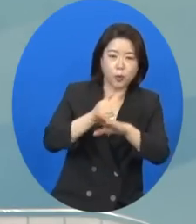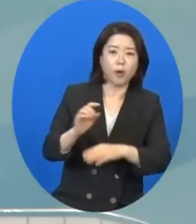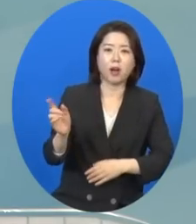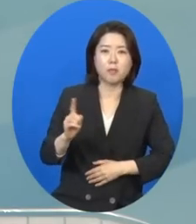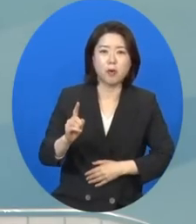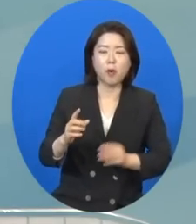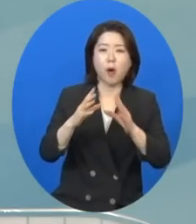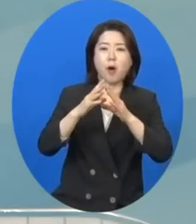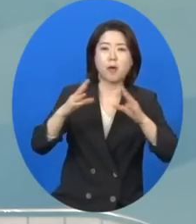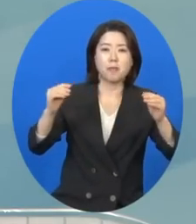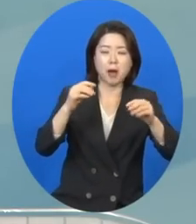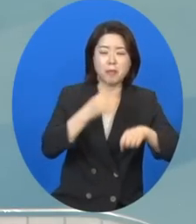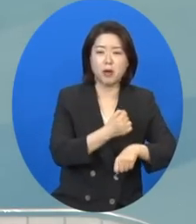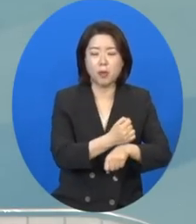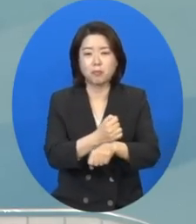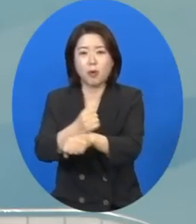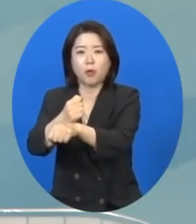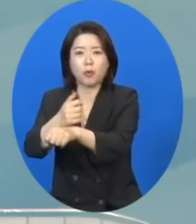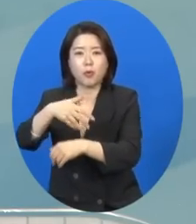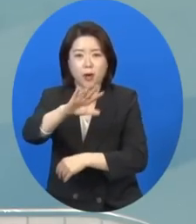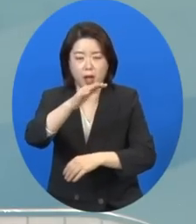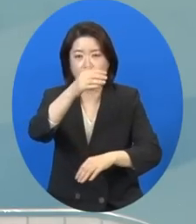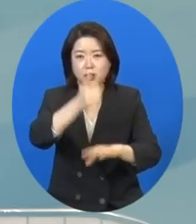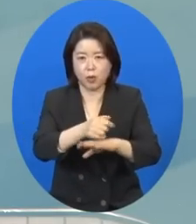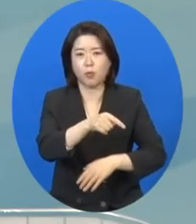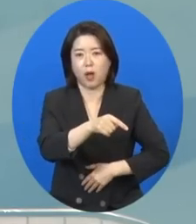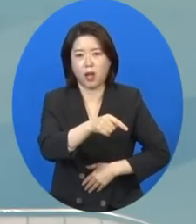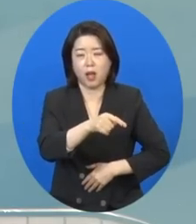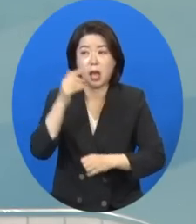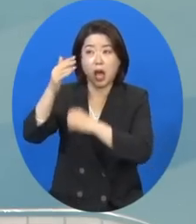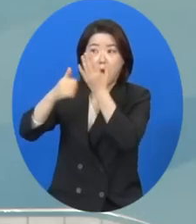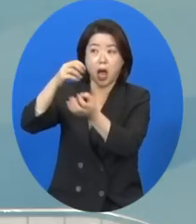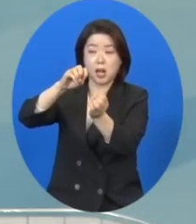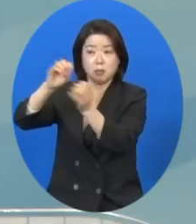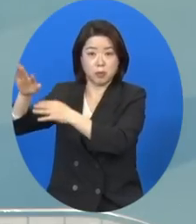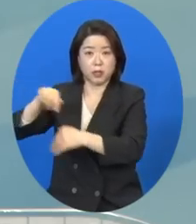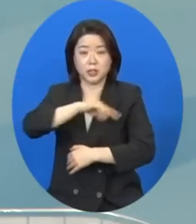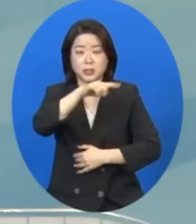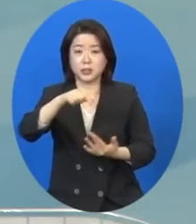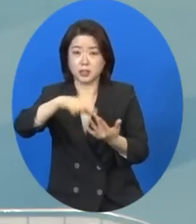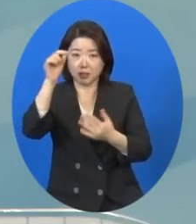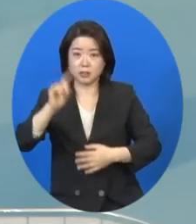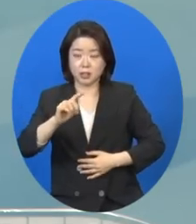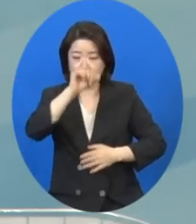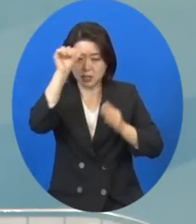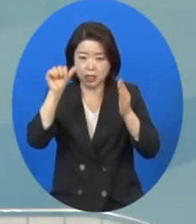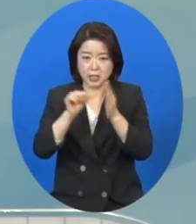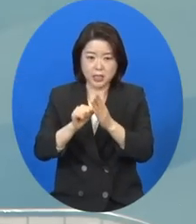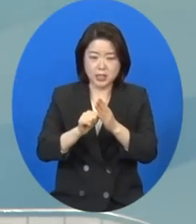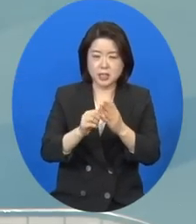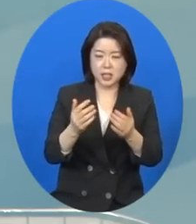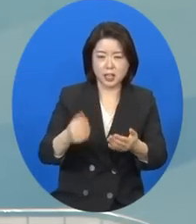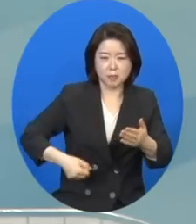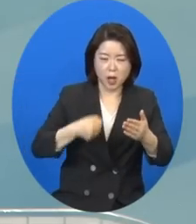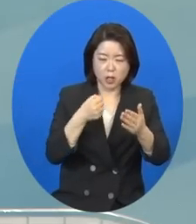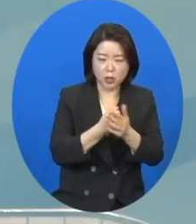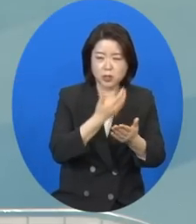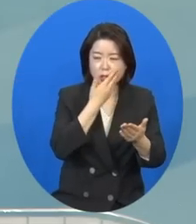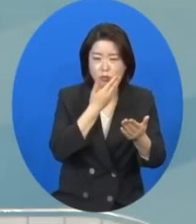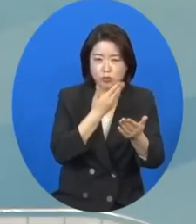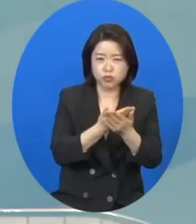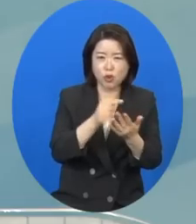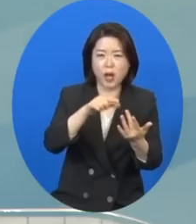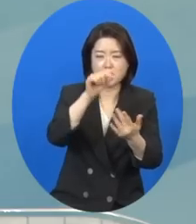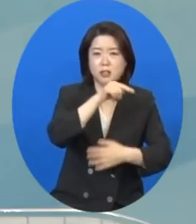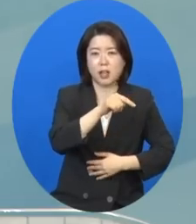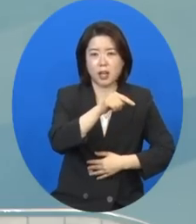일이었습니다 하나님을 버린 그들의 선택은 그들의 인생을 좌우할 만한 치명적인 선택이었고 정말